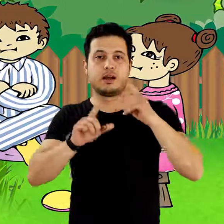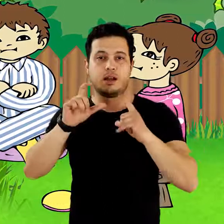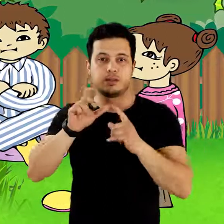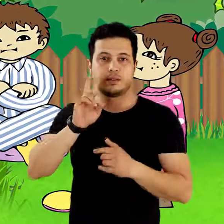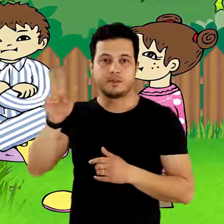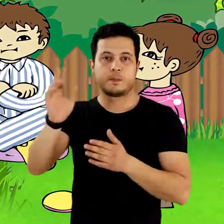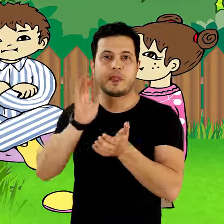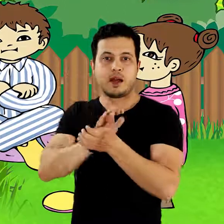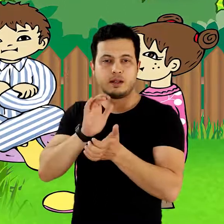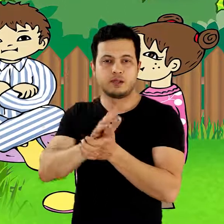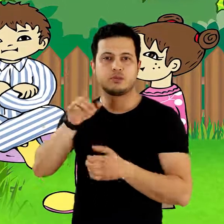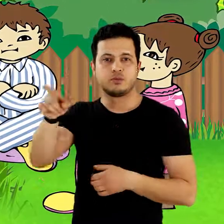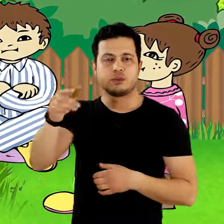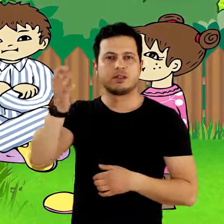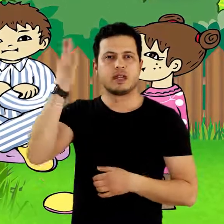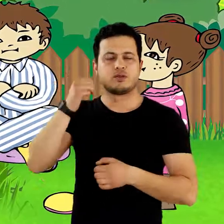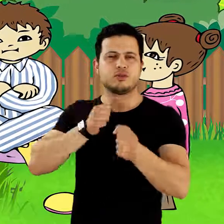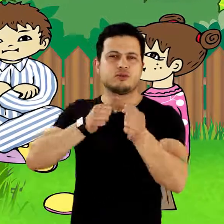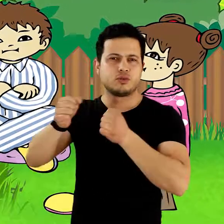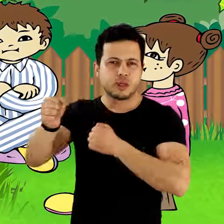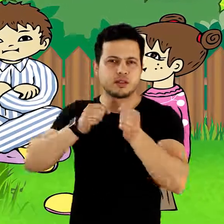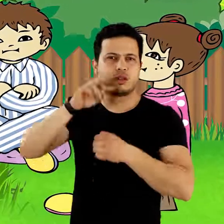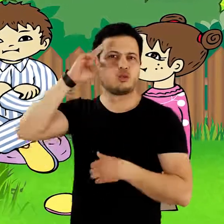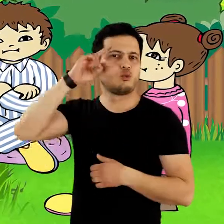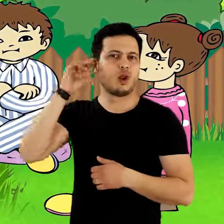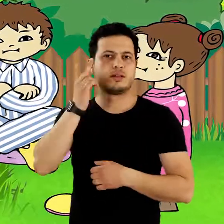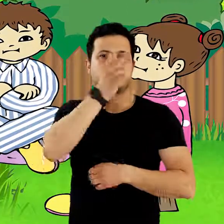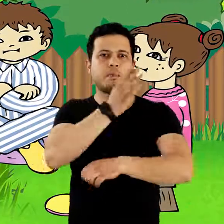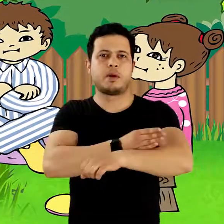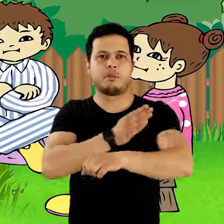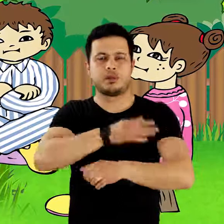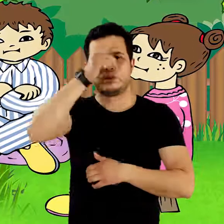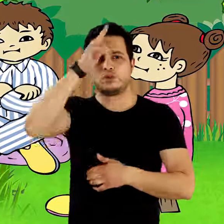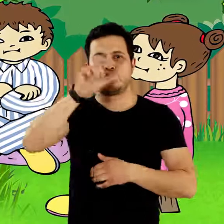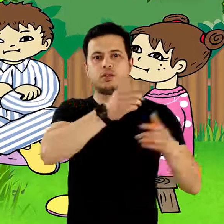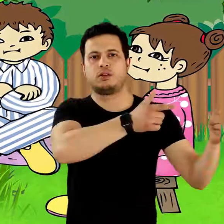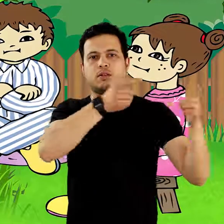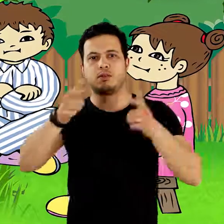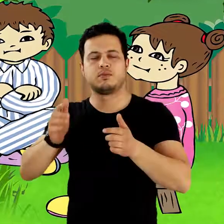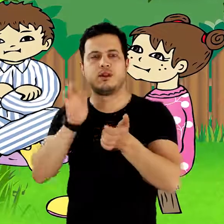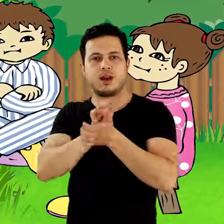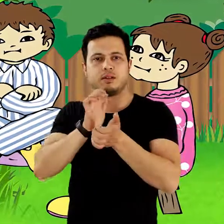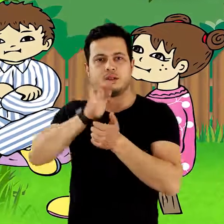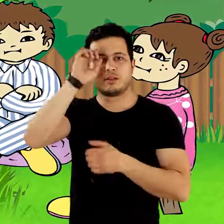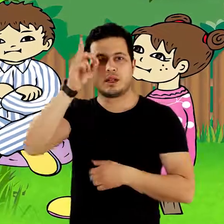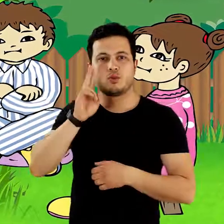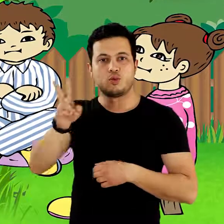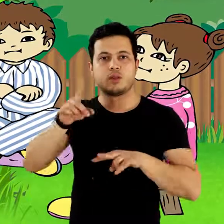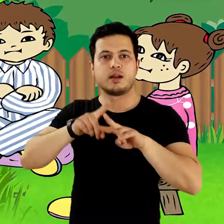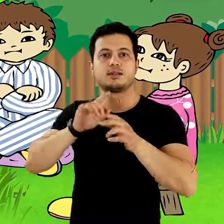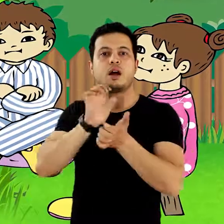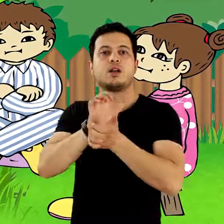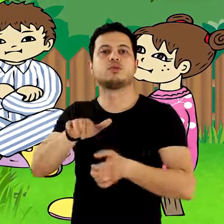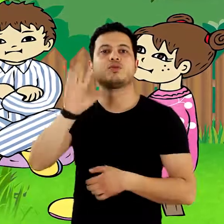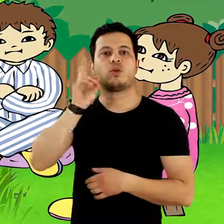ailesi mübadele ile Yunanistan'dan buraya göç eden bir aileydi. Üstelik sadece Akis'in ailesi yoktu.